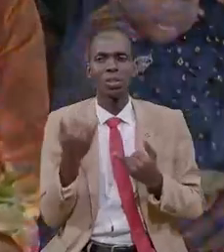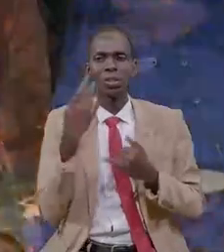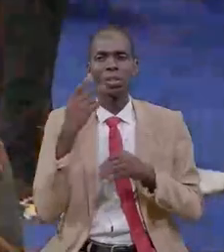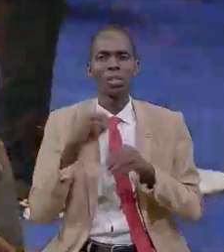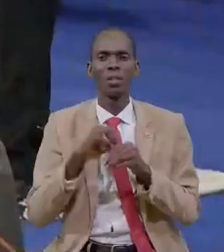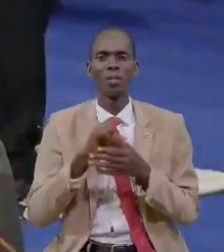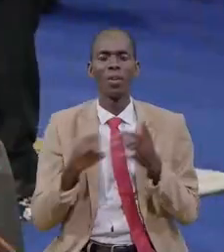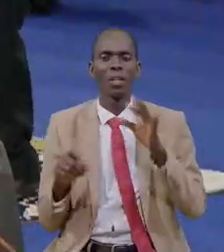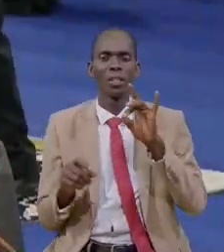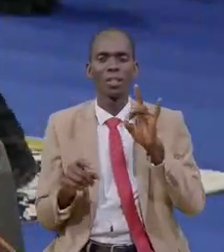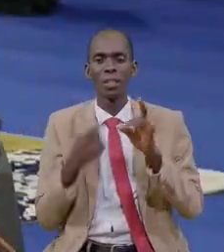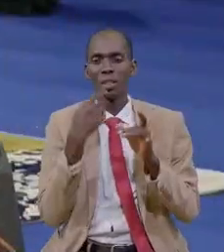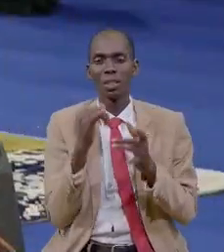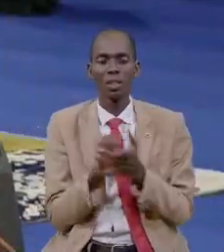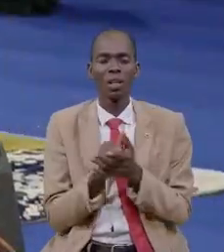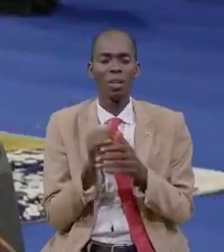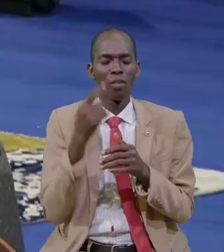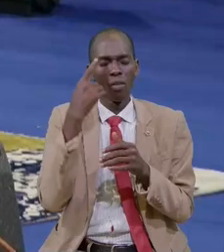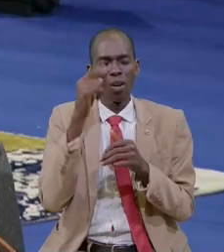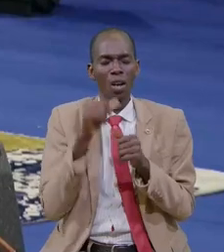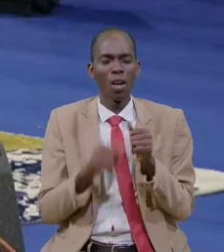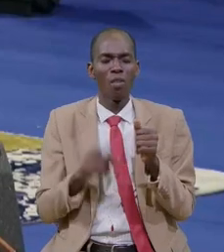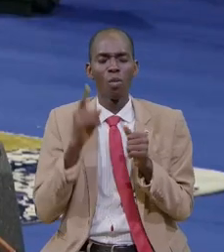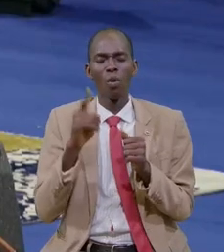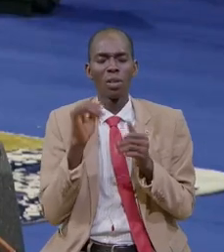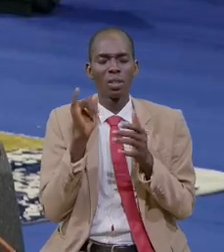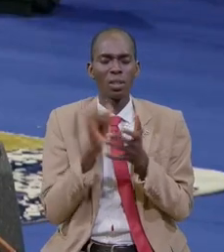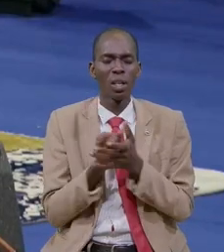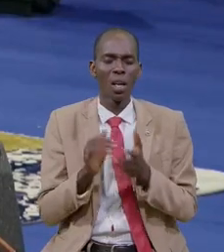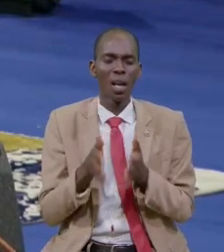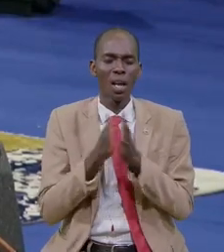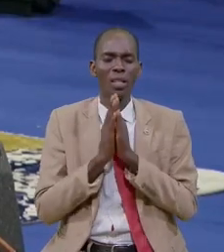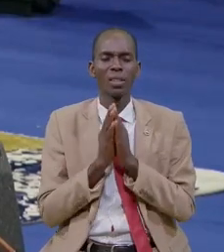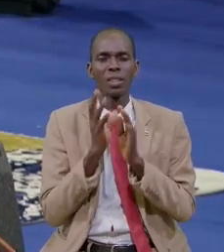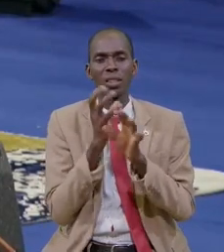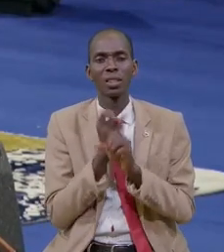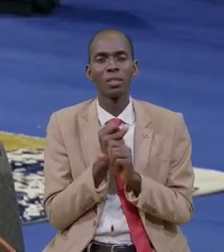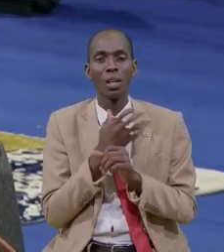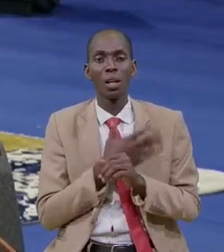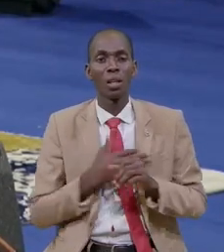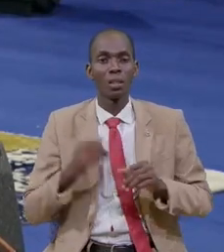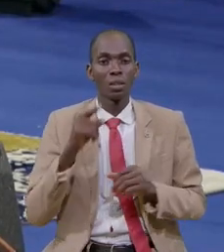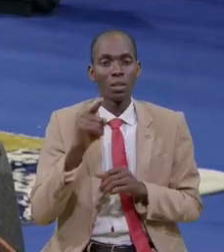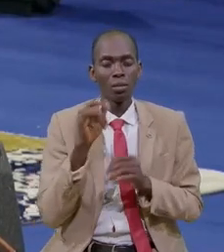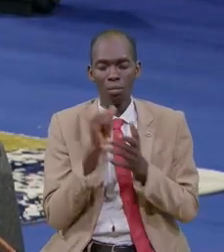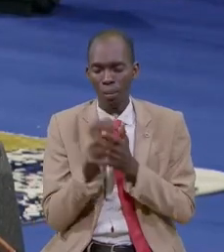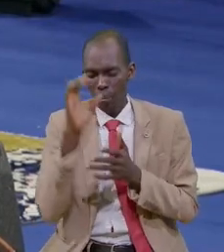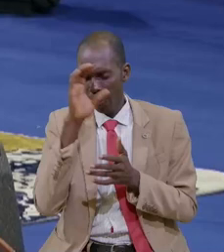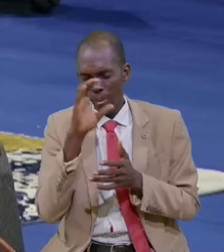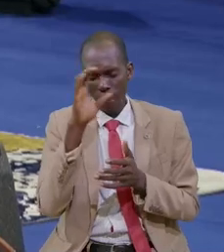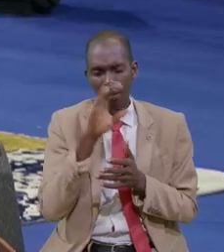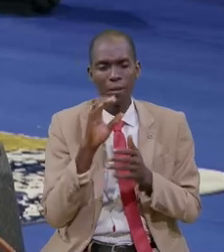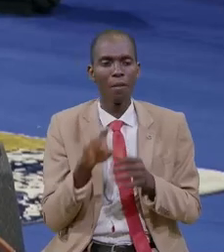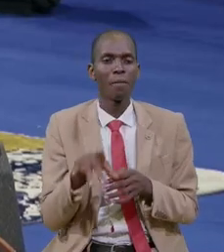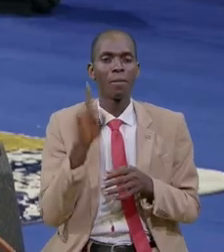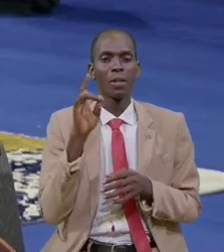verset 8, il dit, « Car quiconque demande, reçoit. Et celui qui cherche,